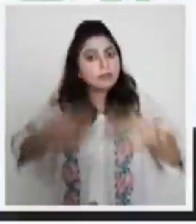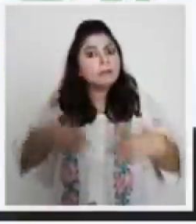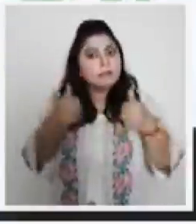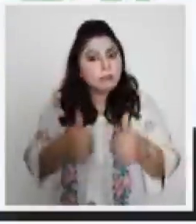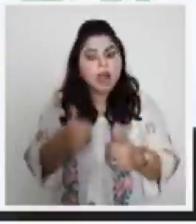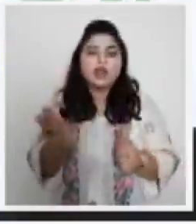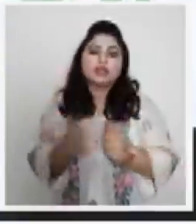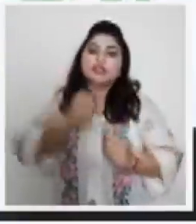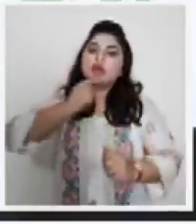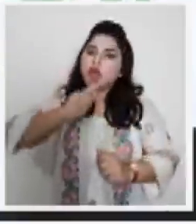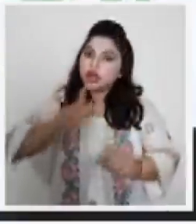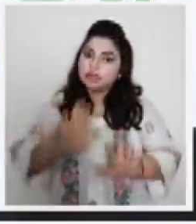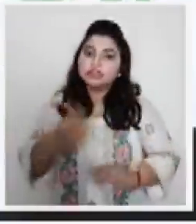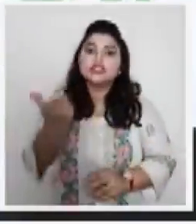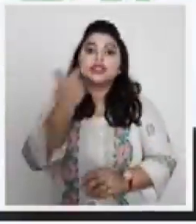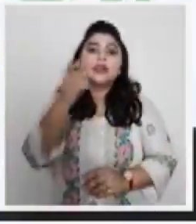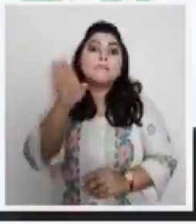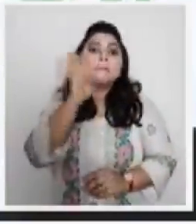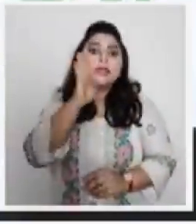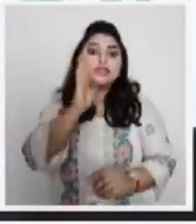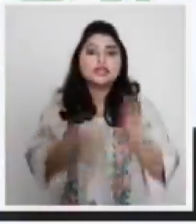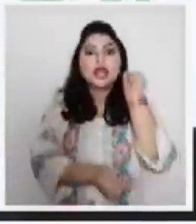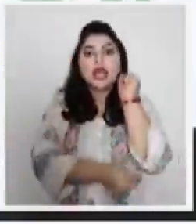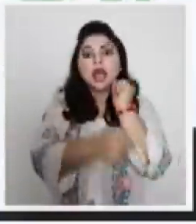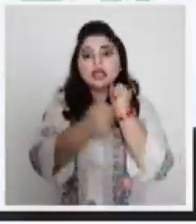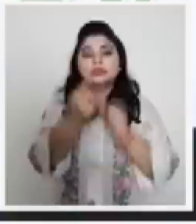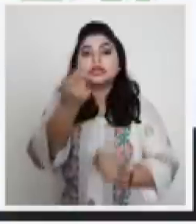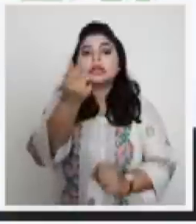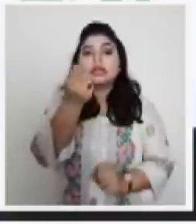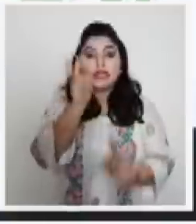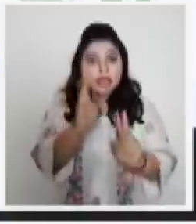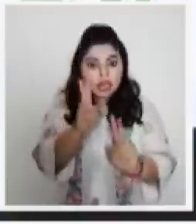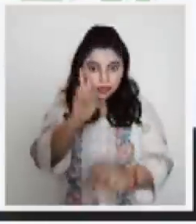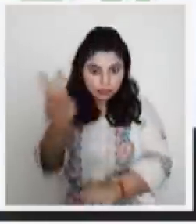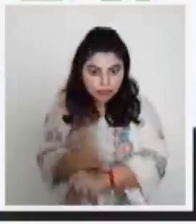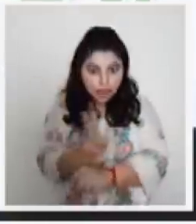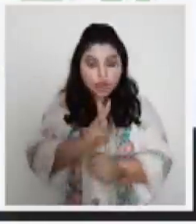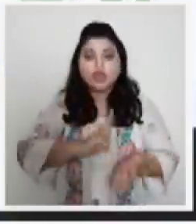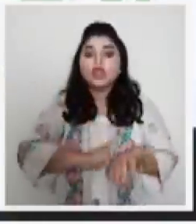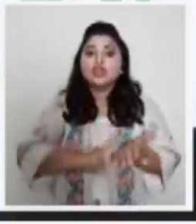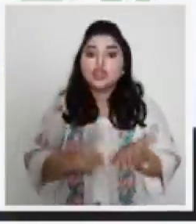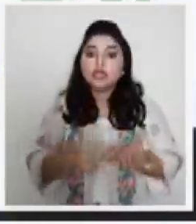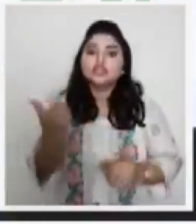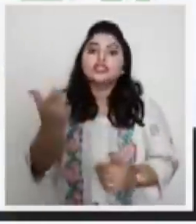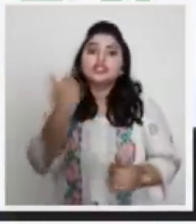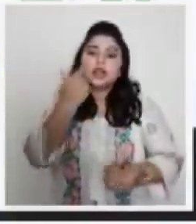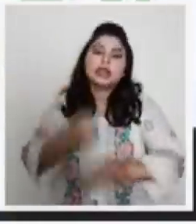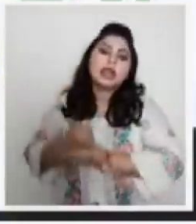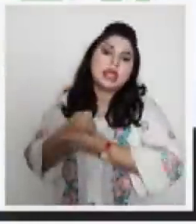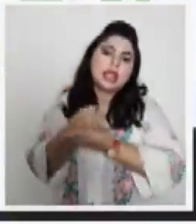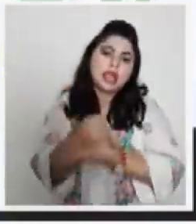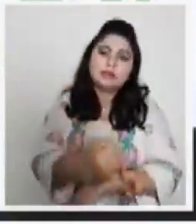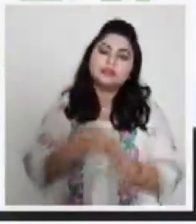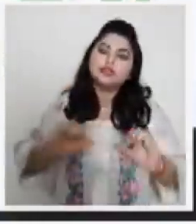কোভিড সকল রোগীর ভালোভাবে চিকিৎসা সেবা দেয় তার জন্য ব্যবস্থা নেওয়া হচ্ছে। বেসরকারি হাসপাতালের বিষয়ে মূল্য